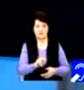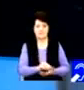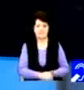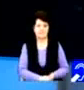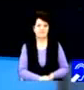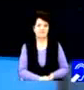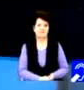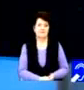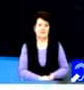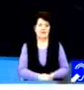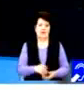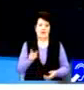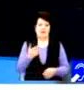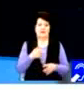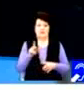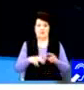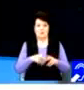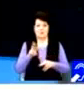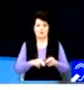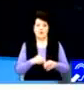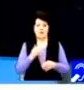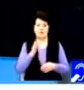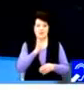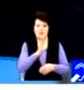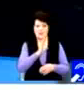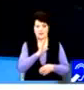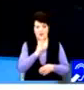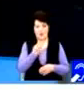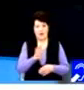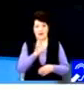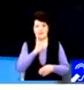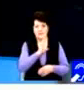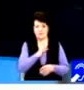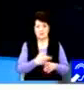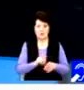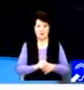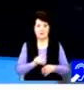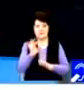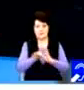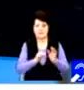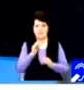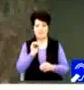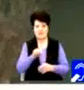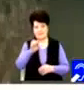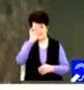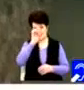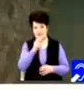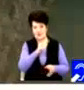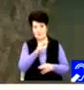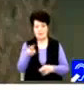Grecia Coreea de Nord Reconstruiește o bază pentru testarea și lansarea rachetelor în nord vestul țării Cel puțin așa Indică